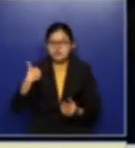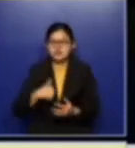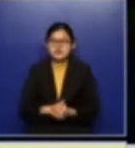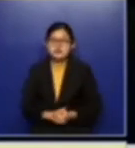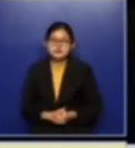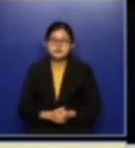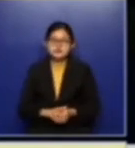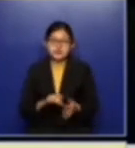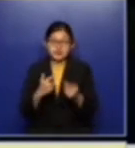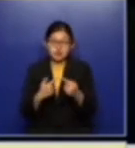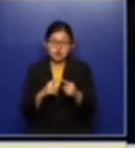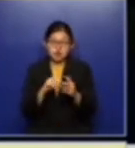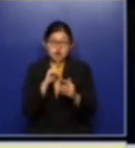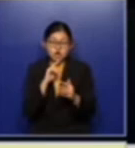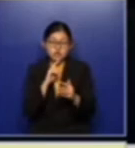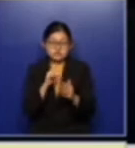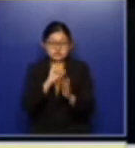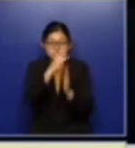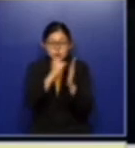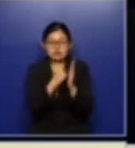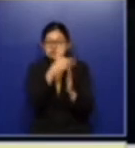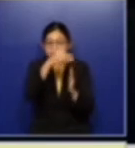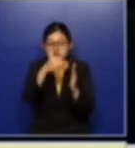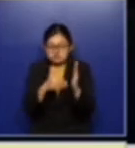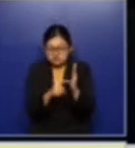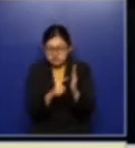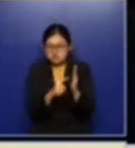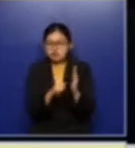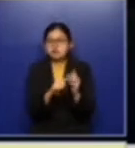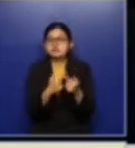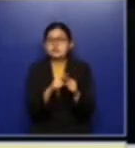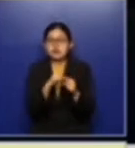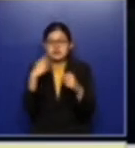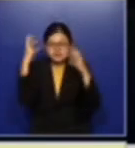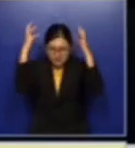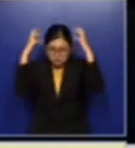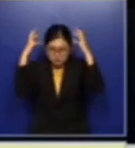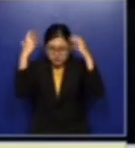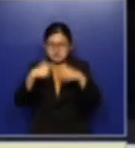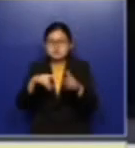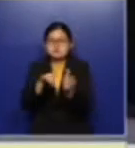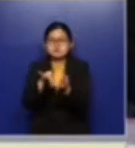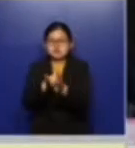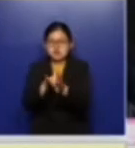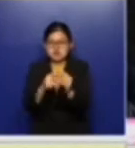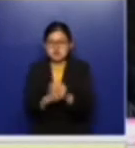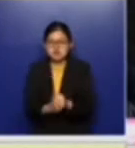จังหวัดอื่นก่อนแล้วจังหวัดสระบุรีเป็นจังหวัดสุดท้ายขอสไลด์ลงได้ครับ